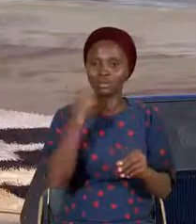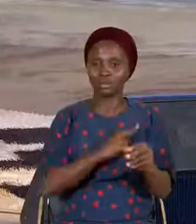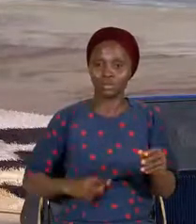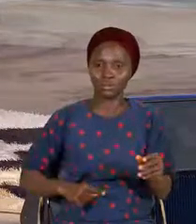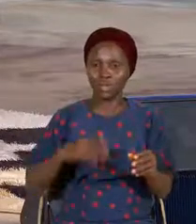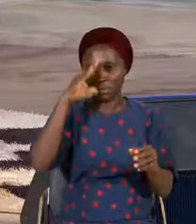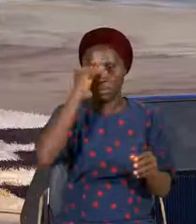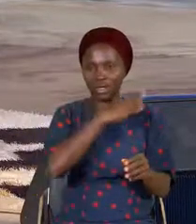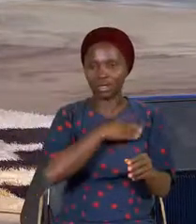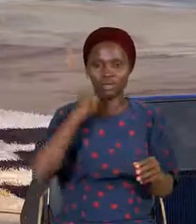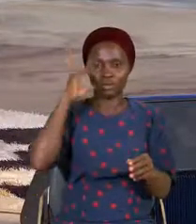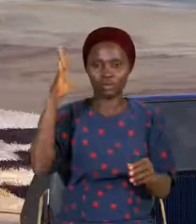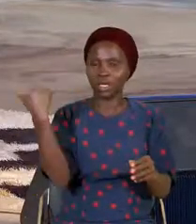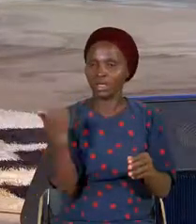femmes,